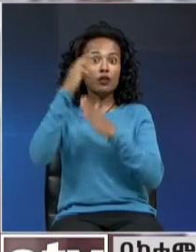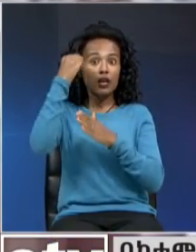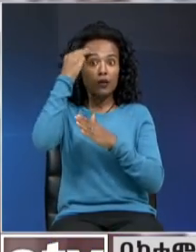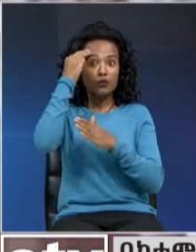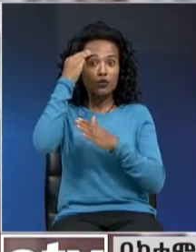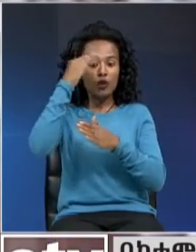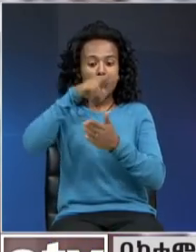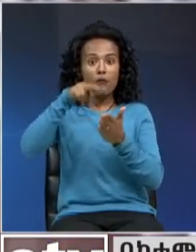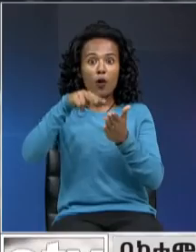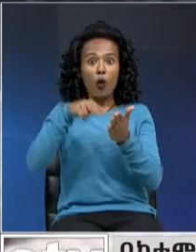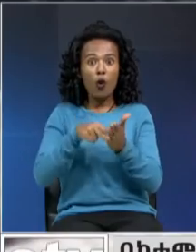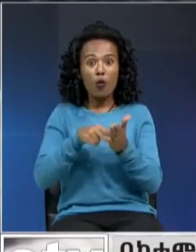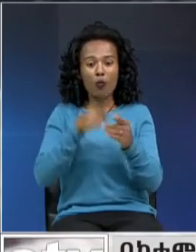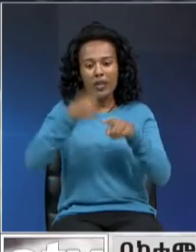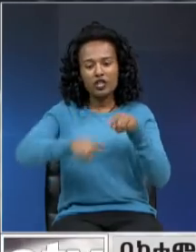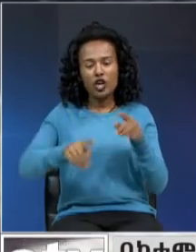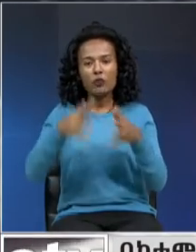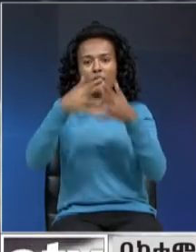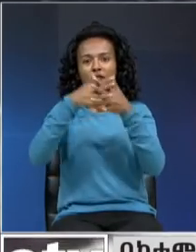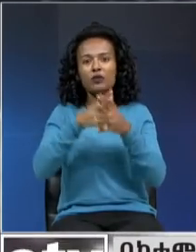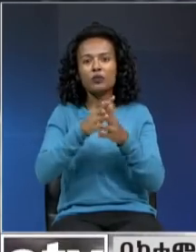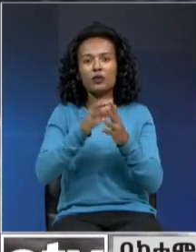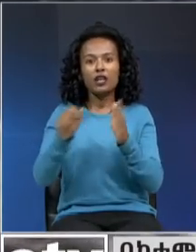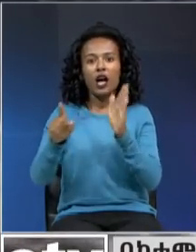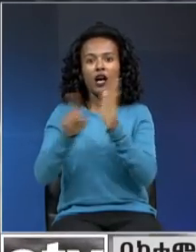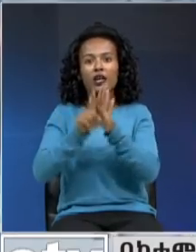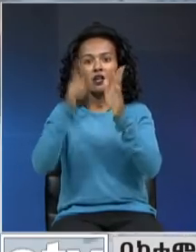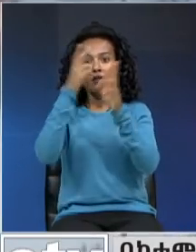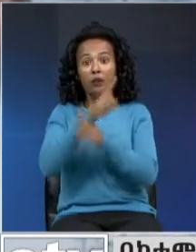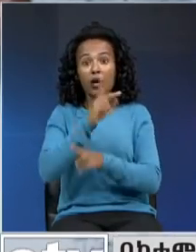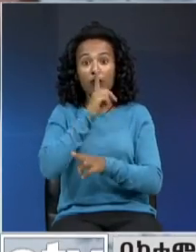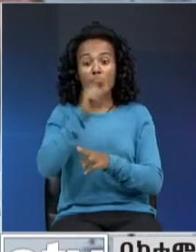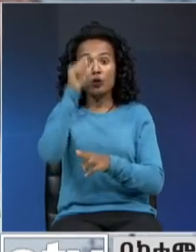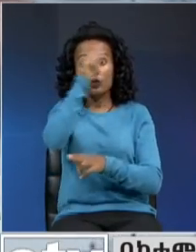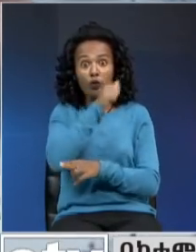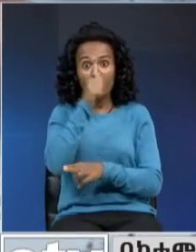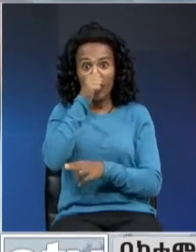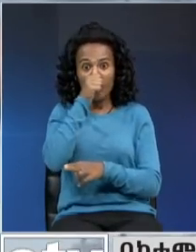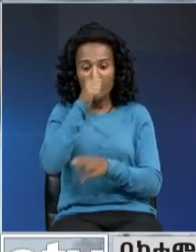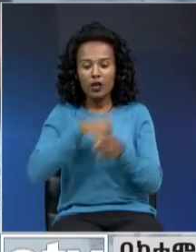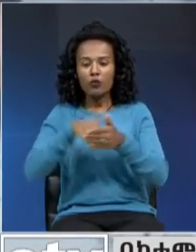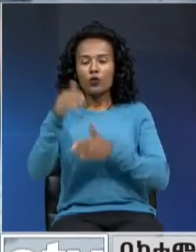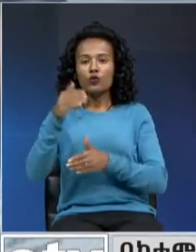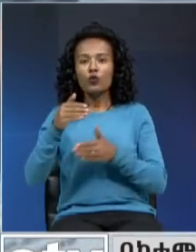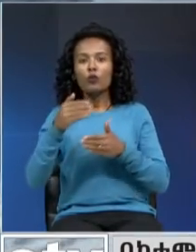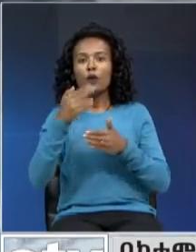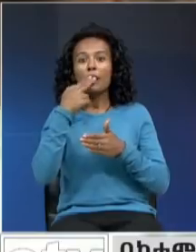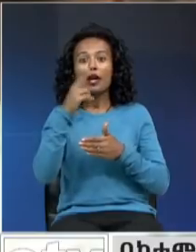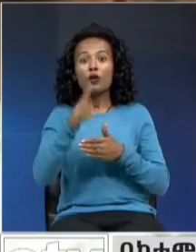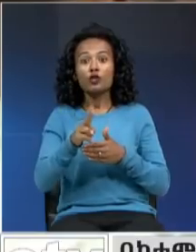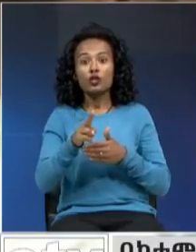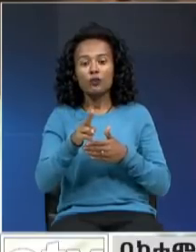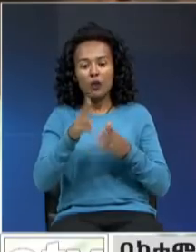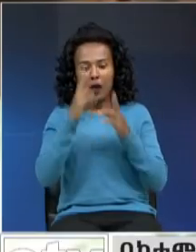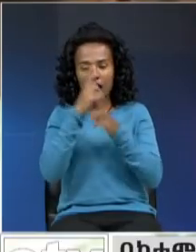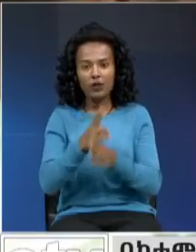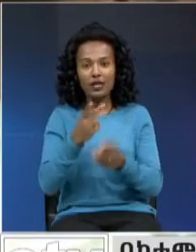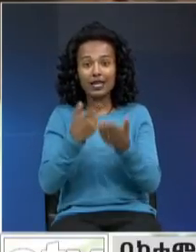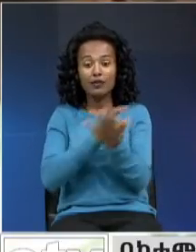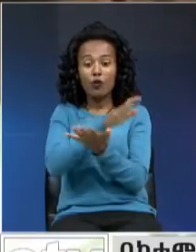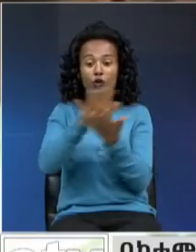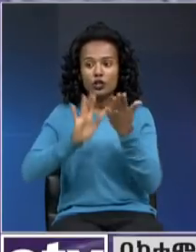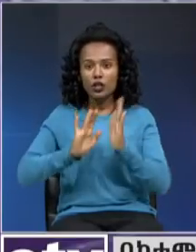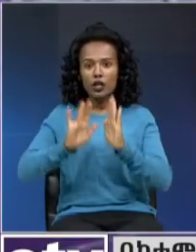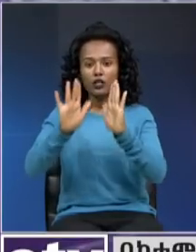መቋቋም የሚቻለው በትብብርና ህግን በማክበር ነው ብለዋል። ኢትዮጵያውያንም የሚወጡ መመሪያዎችን በማክበር ከዚህ ወረርሽኝ